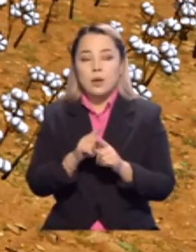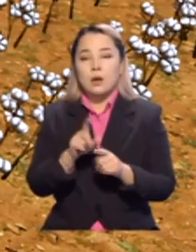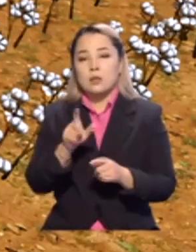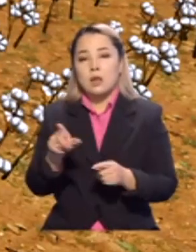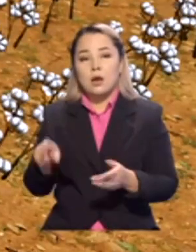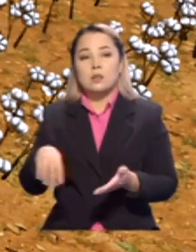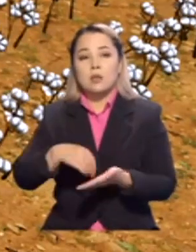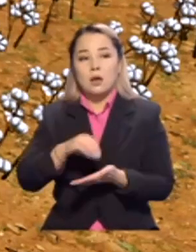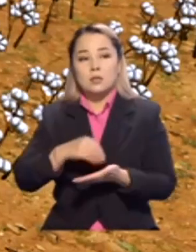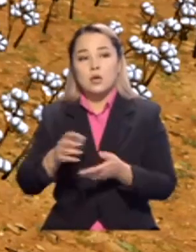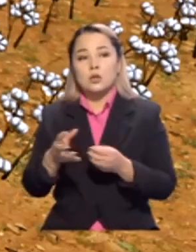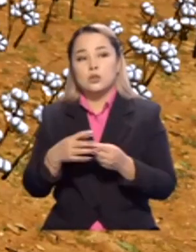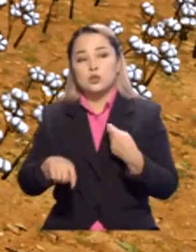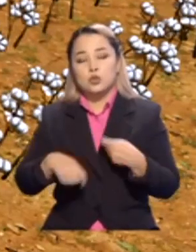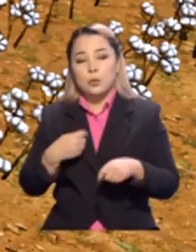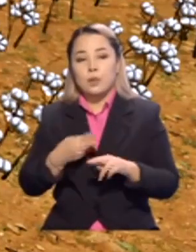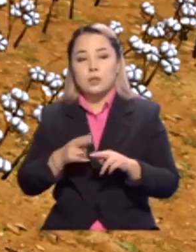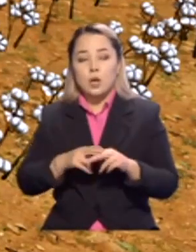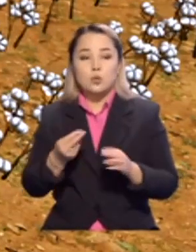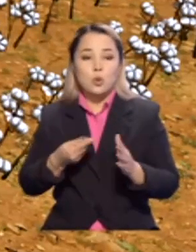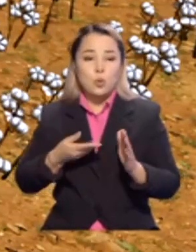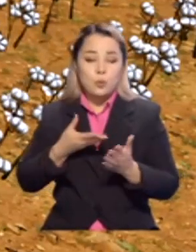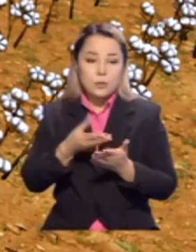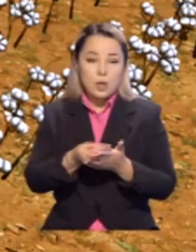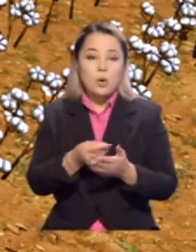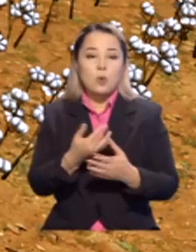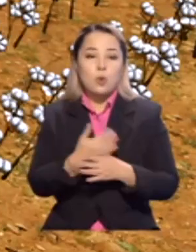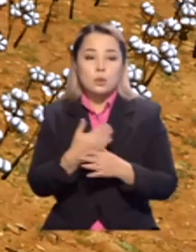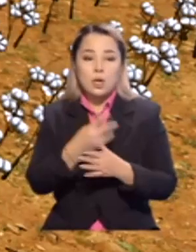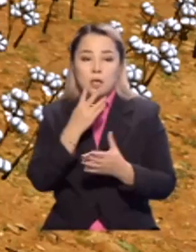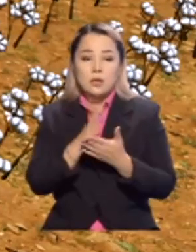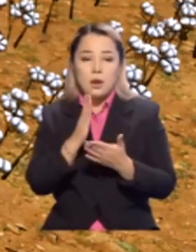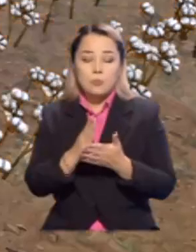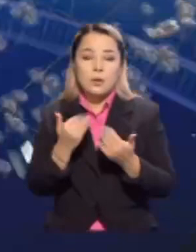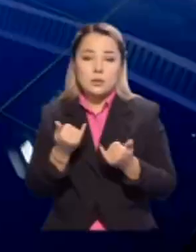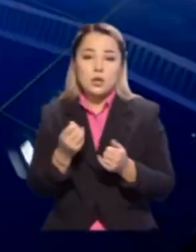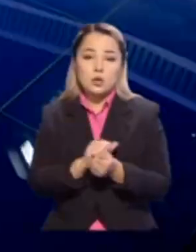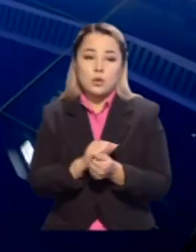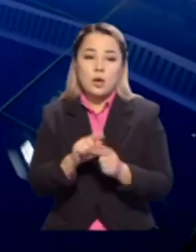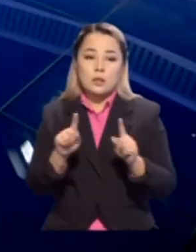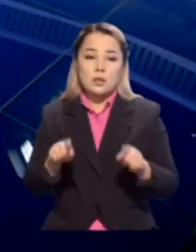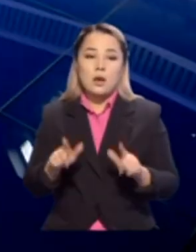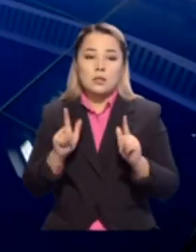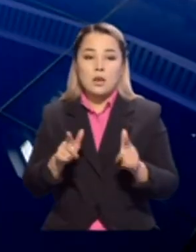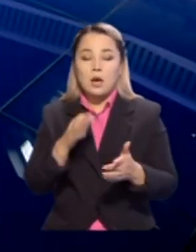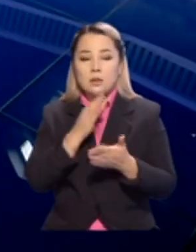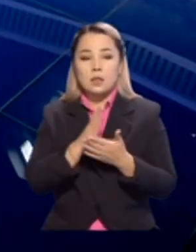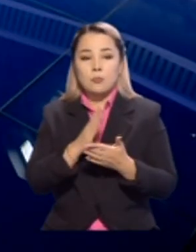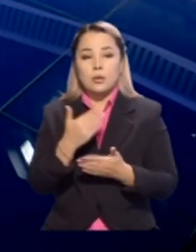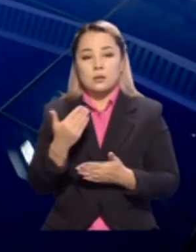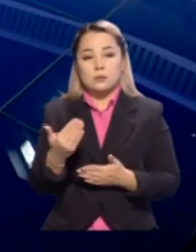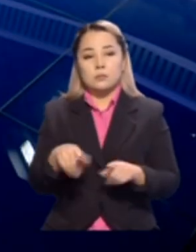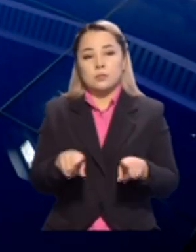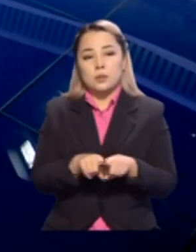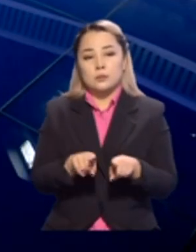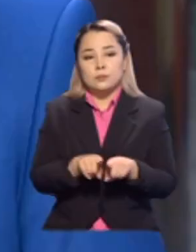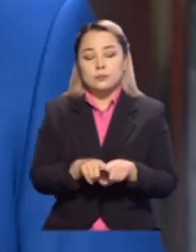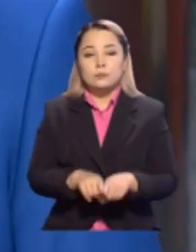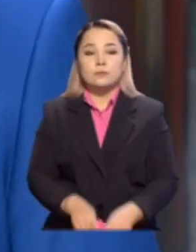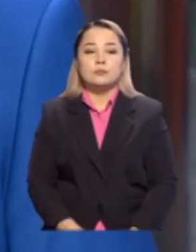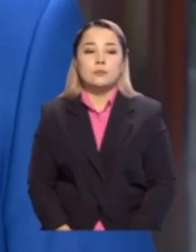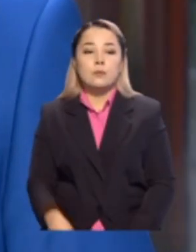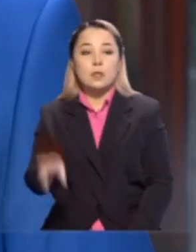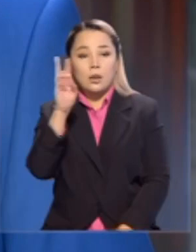алу сияқты шығындарға субсидия бөліп қолдайды. Дұрыс айтсақ, қағаз жүзінде қолдайтын сияқты.